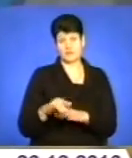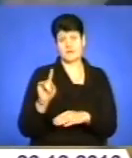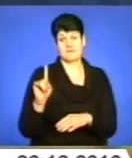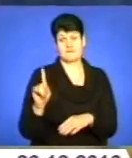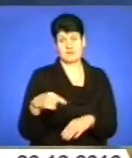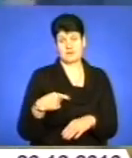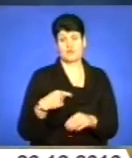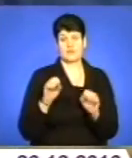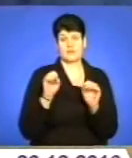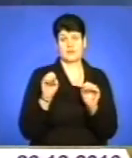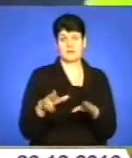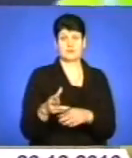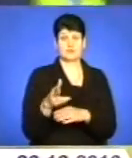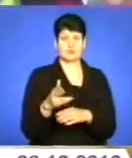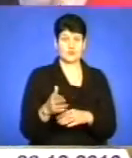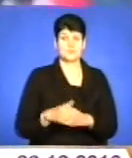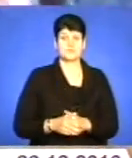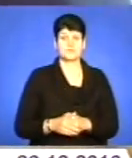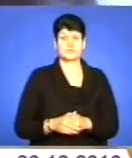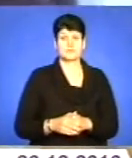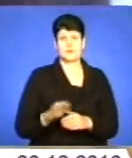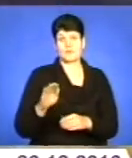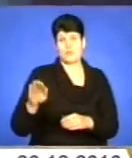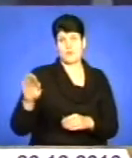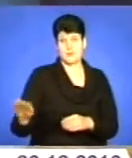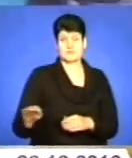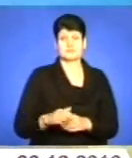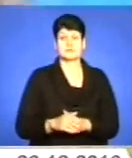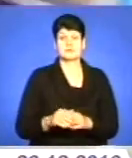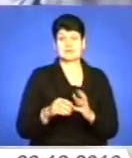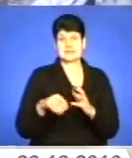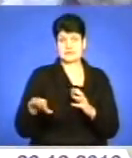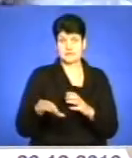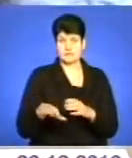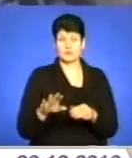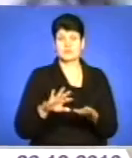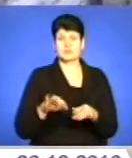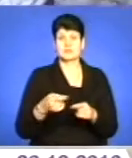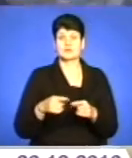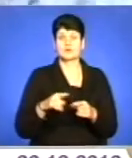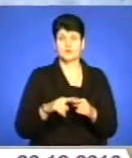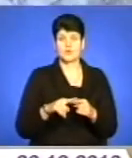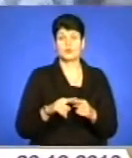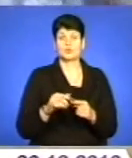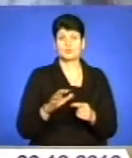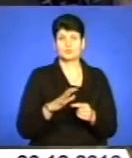поліції, склав зброю, поклав її на землю, після чого було